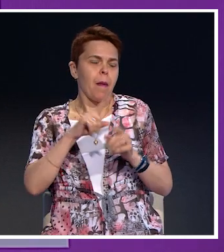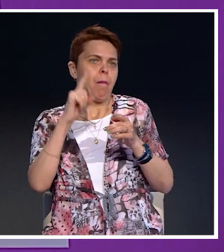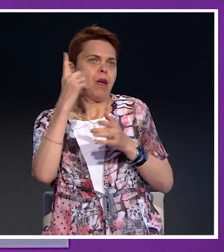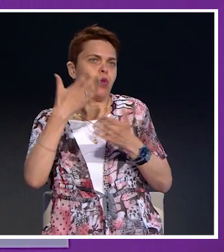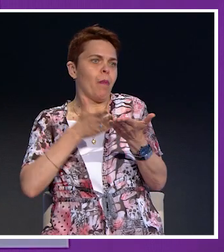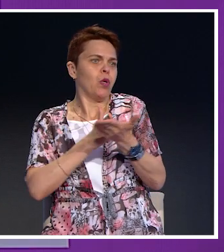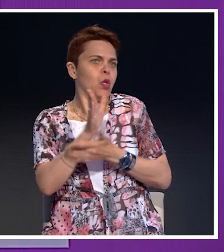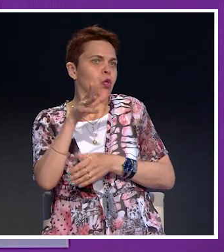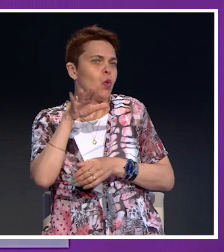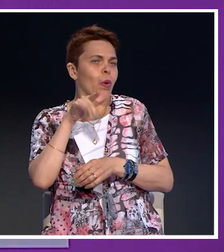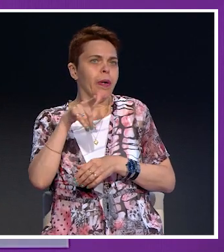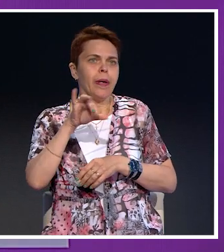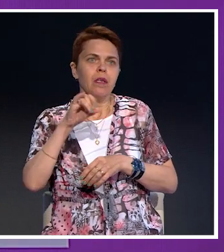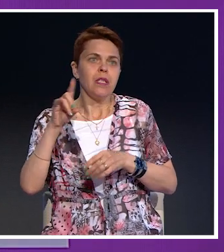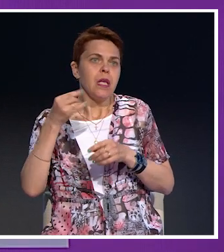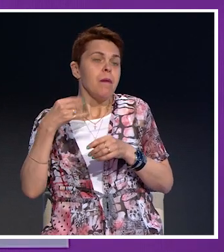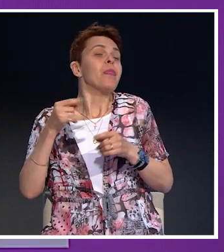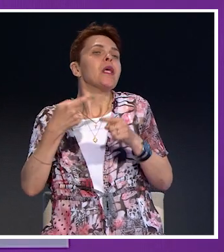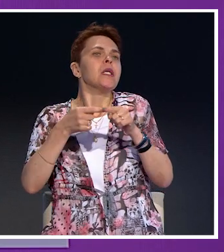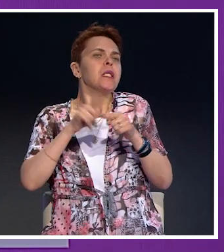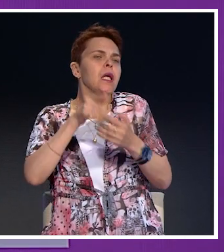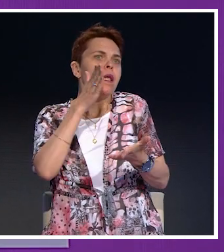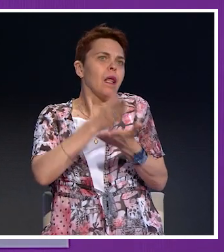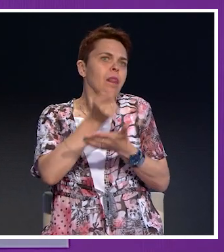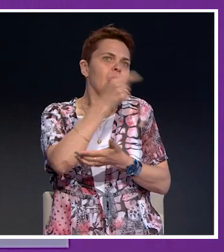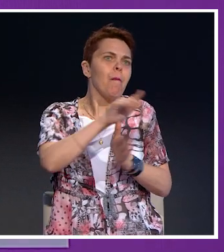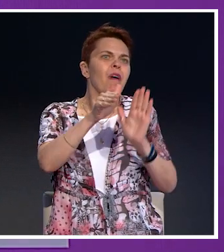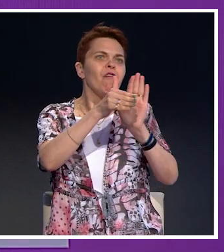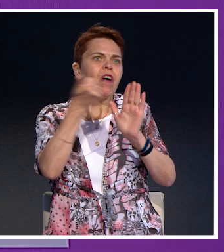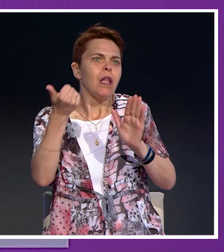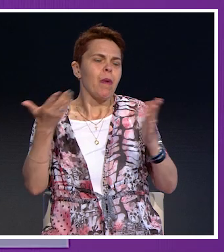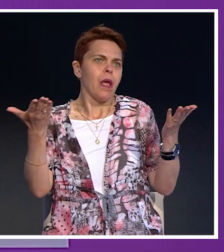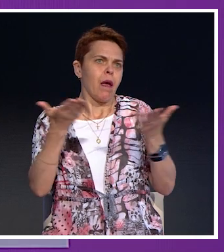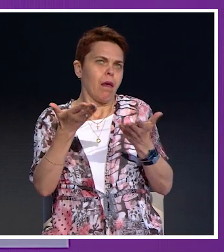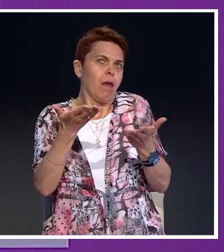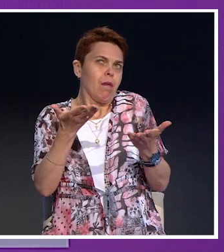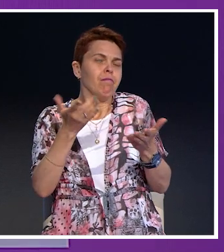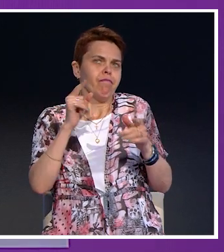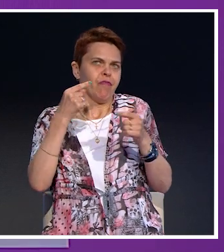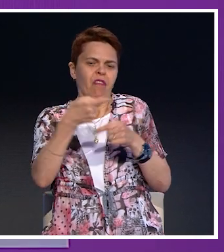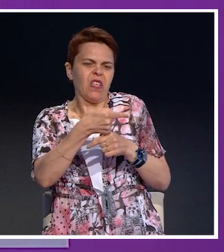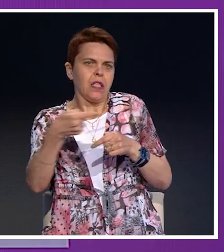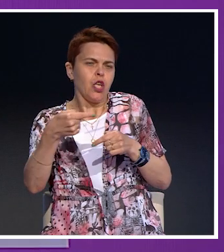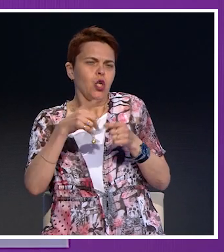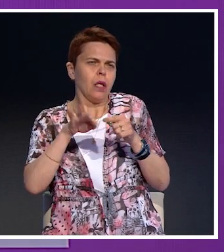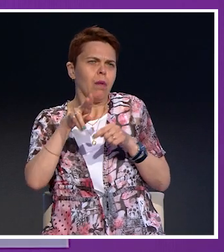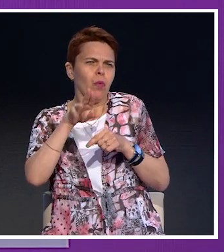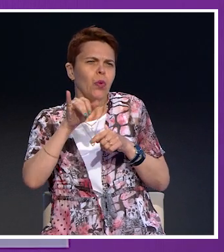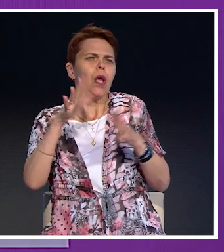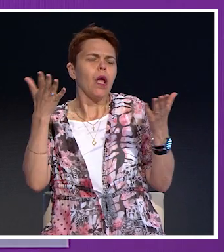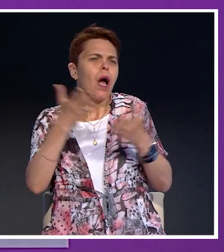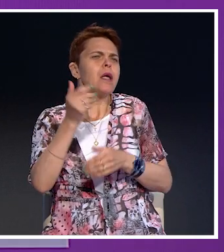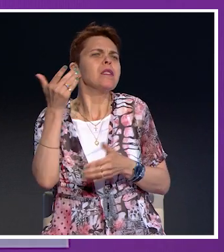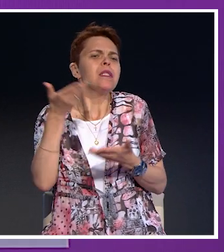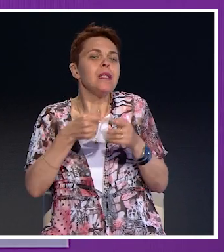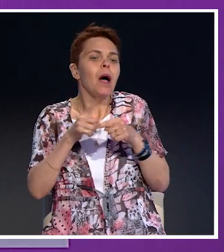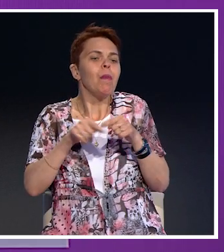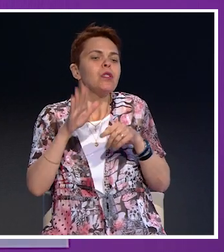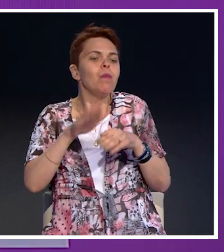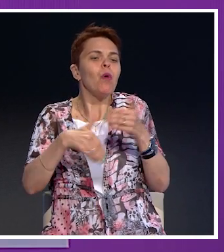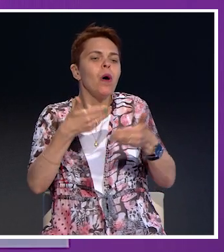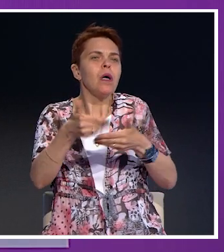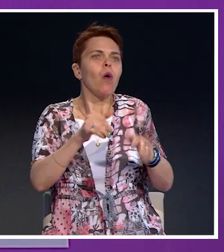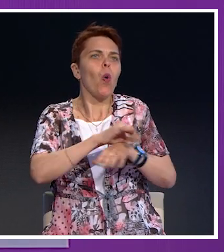ознаки політичної кризи та місцеві вибори є тими викликами, які також визначатимуть, як саме Україна буде